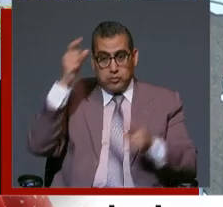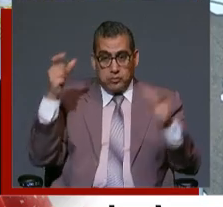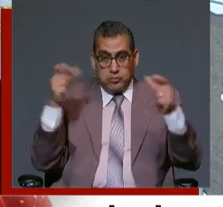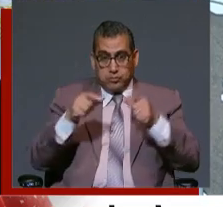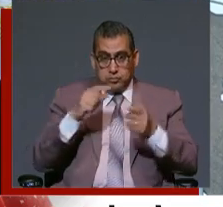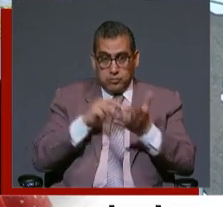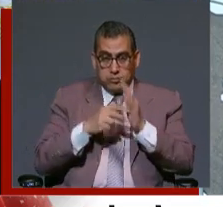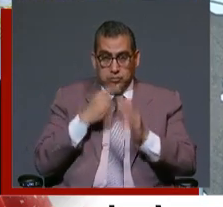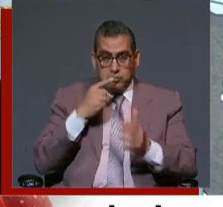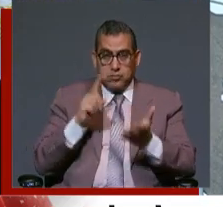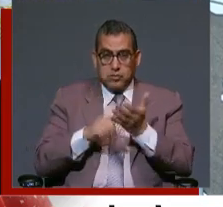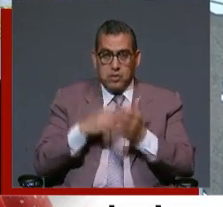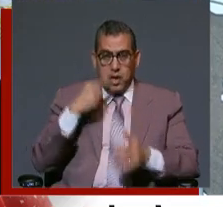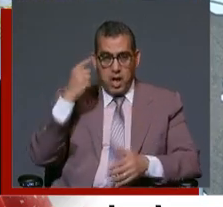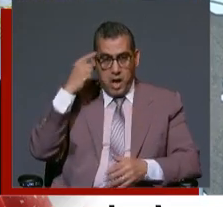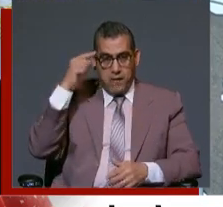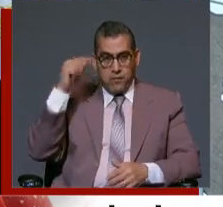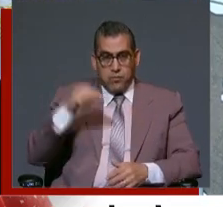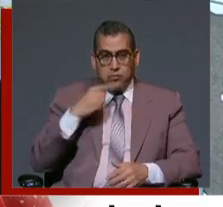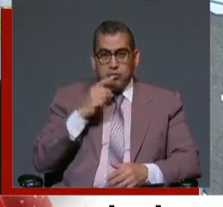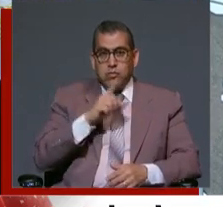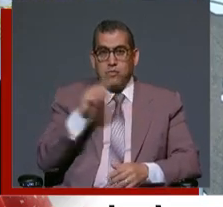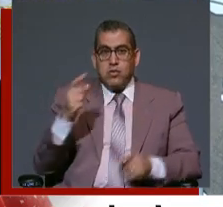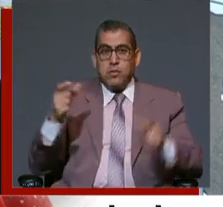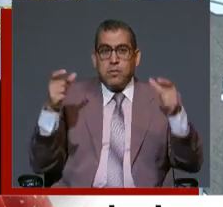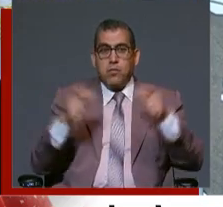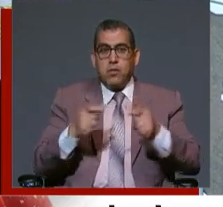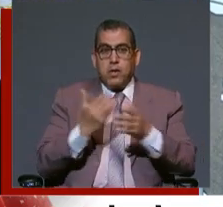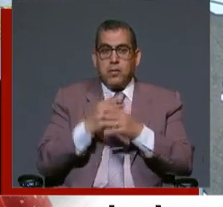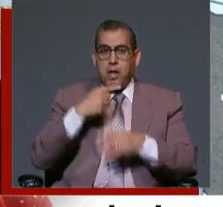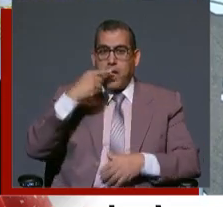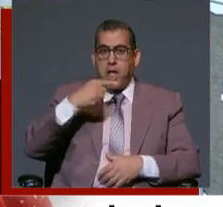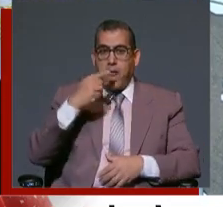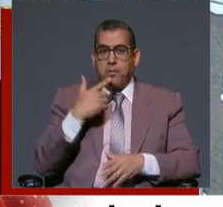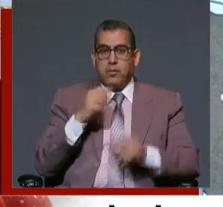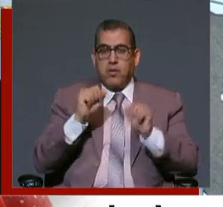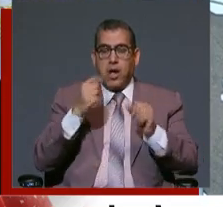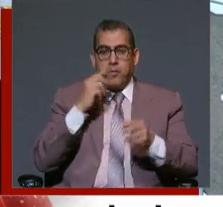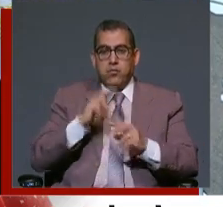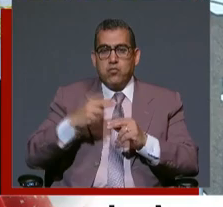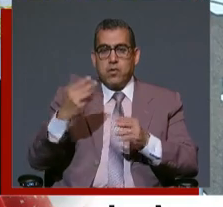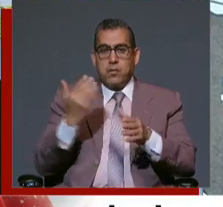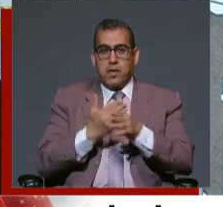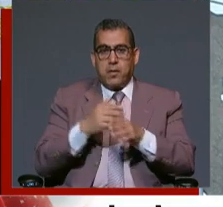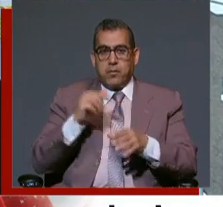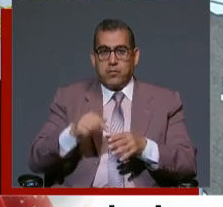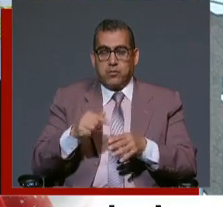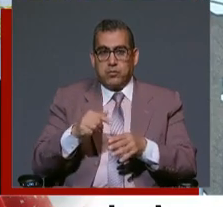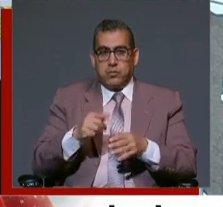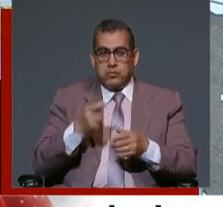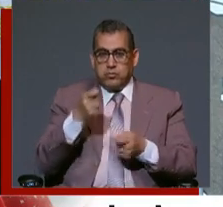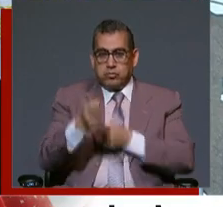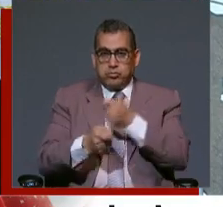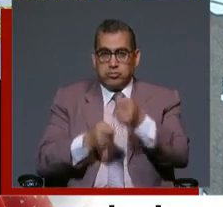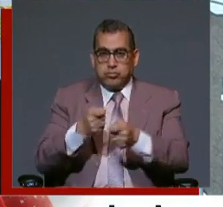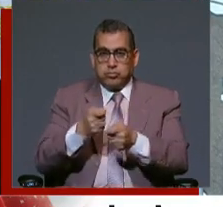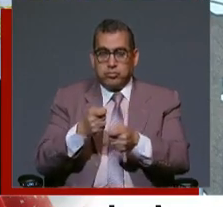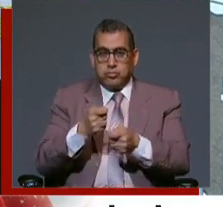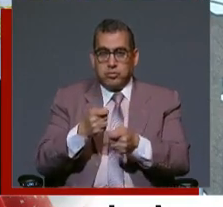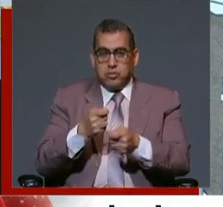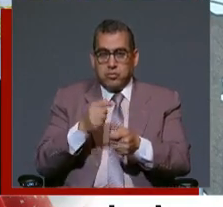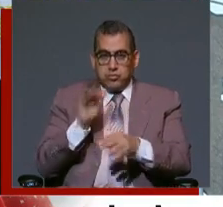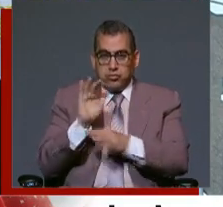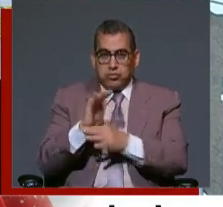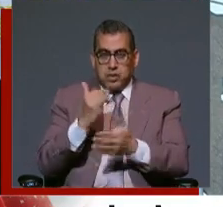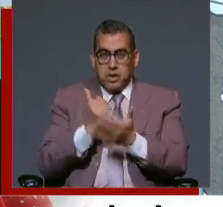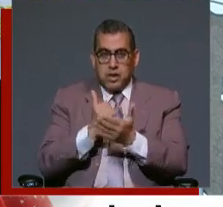رغبتنا الشديدة في أن لا يكون هذا المؤتمر مجرد مؤتمرا آخر حول التمويل